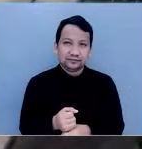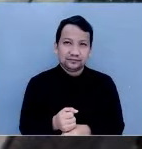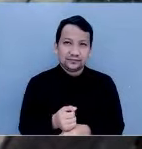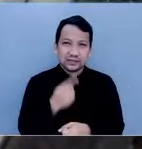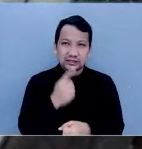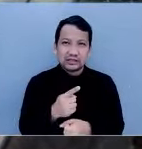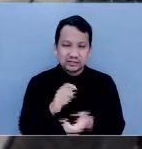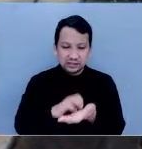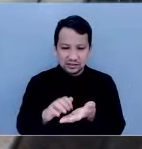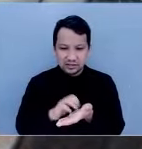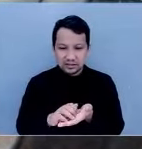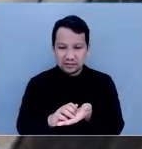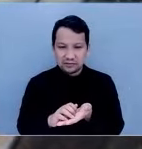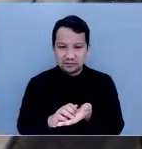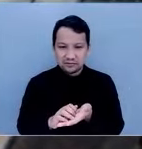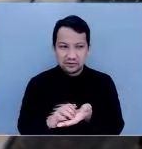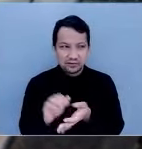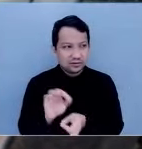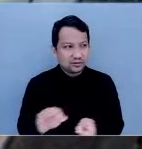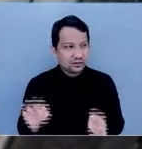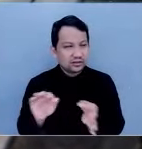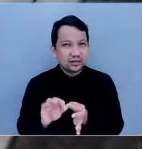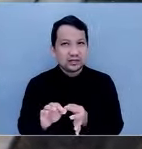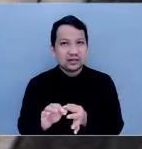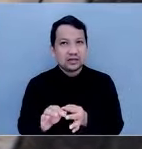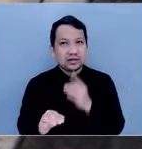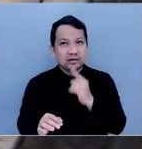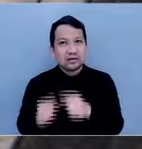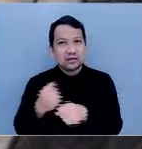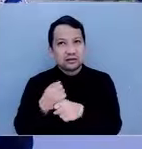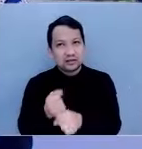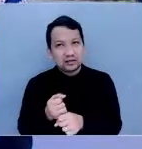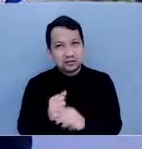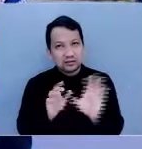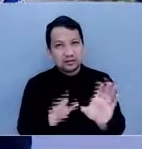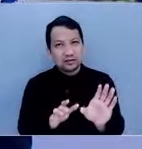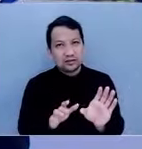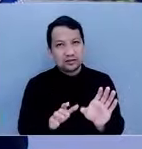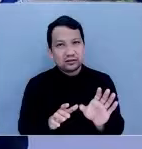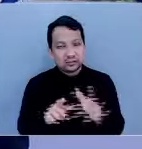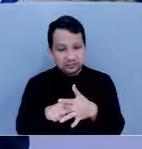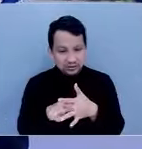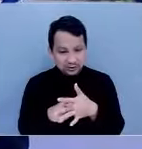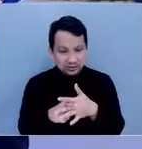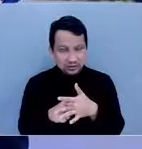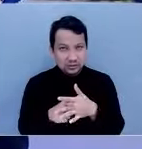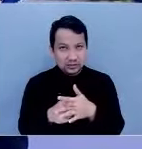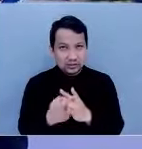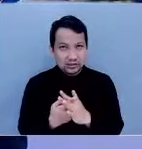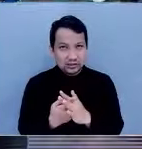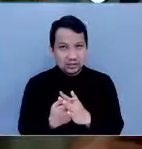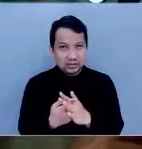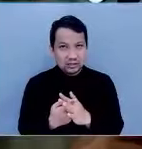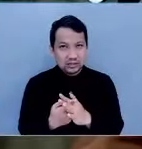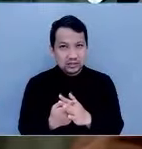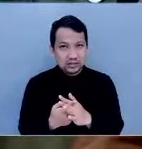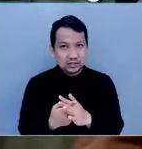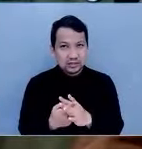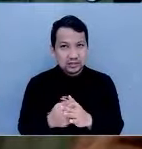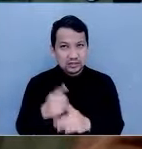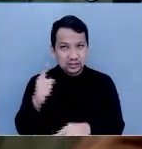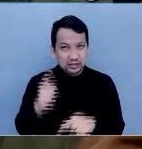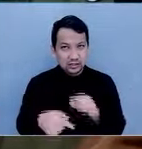kapag kailangan yung gagawin mo, may pagmumulan eh. Kumbaga parang hindi ka kagaya kasi